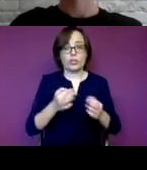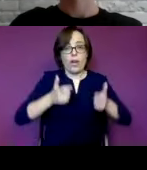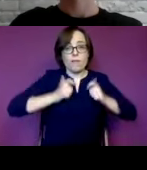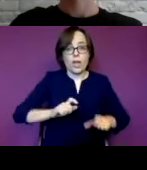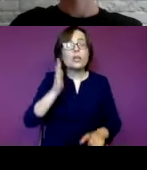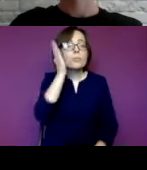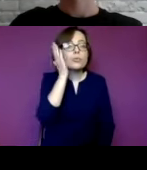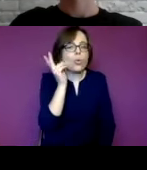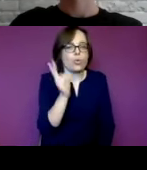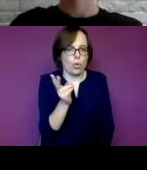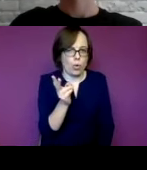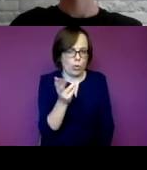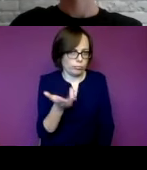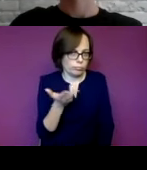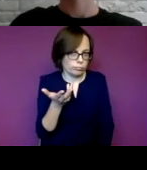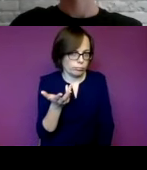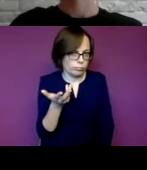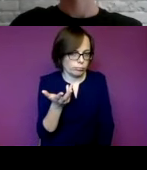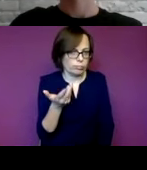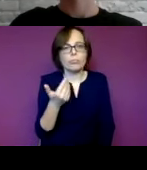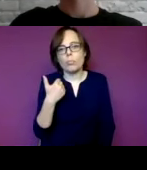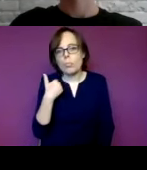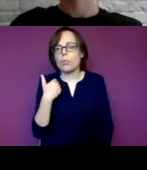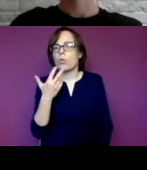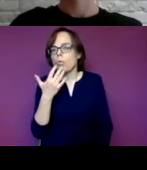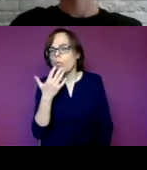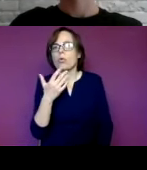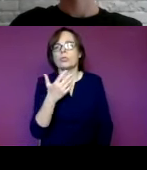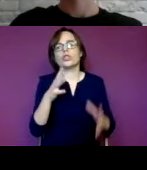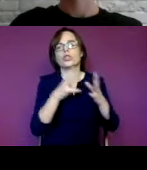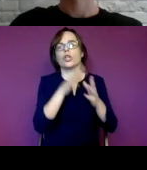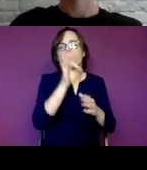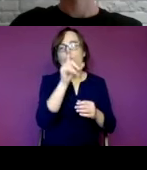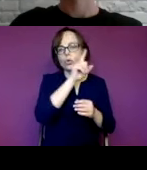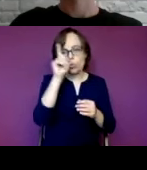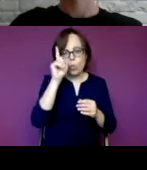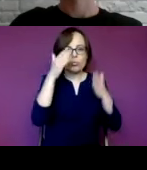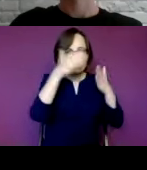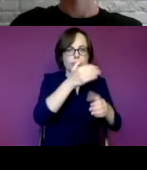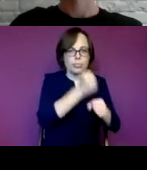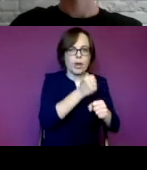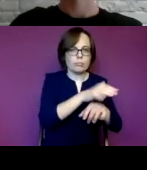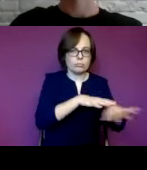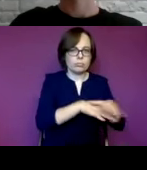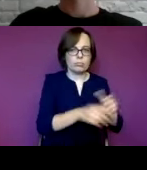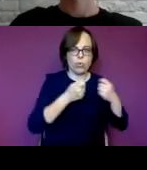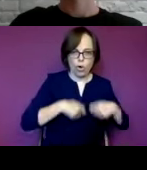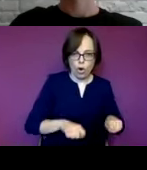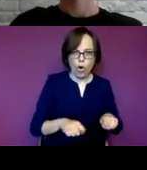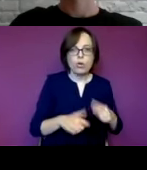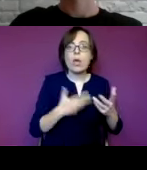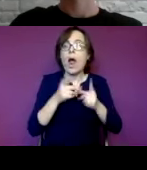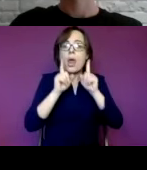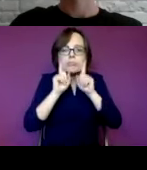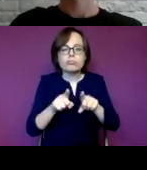mówiliśmy o jakichś procentach ludzi zajmujących się rolnictwem, ale jak rzeczywiście ta